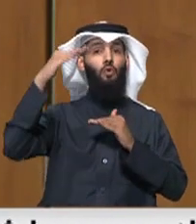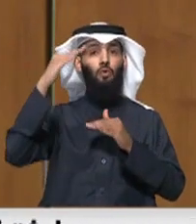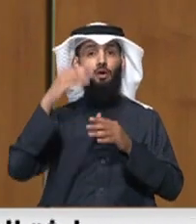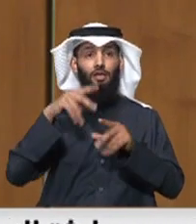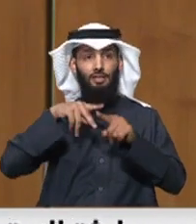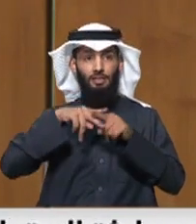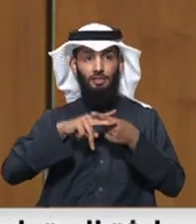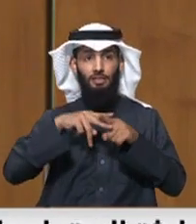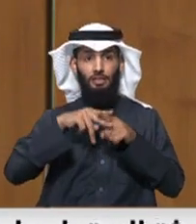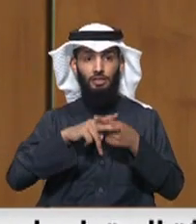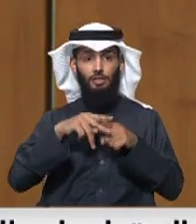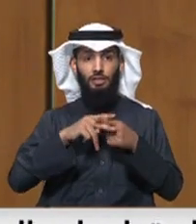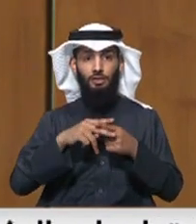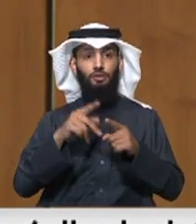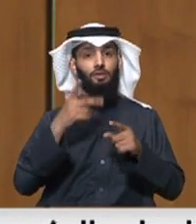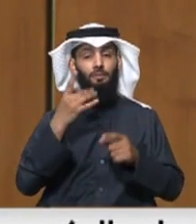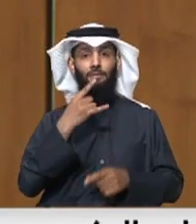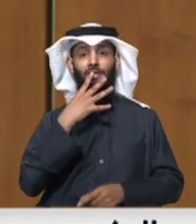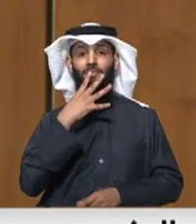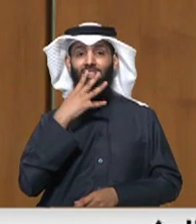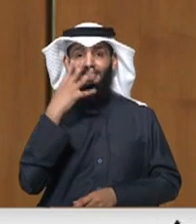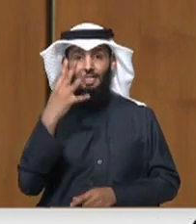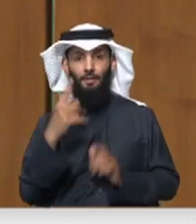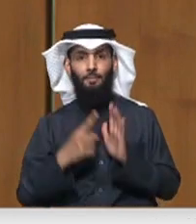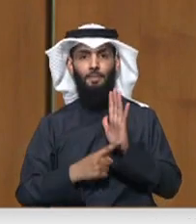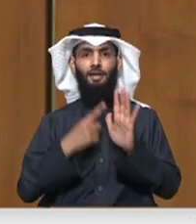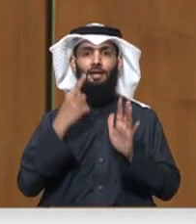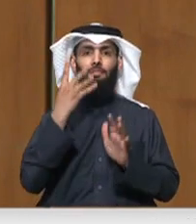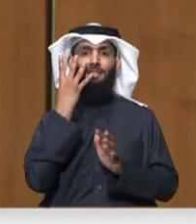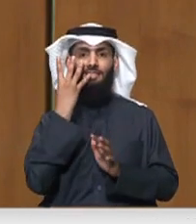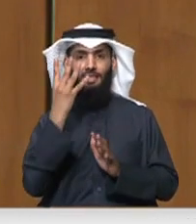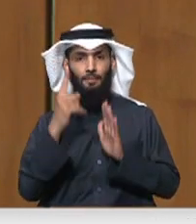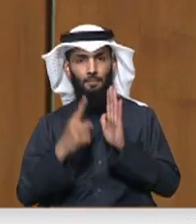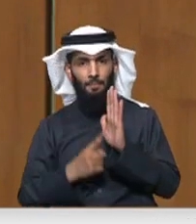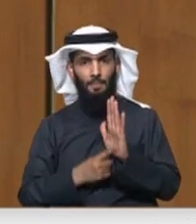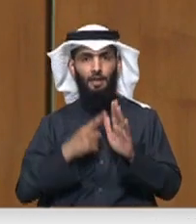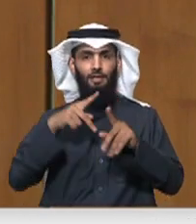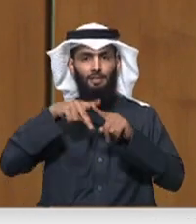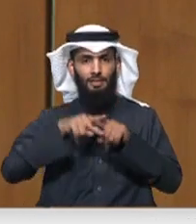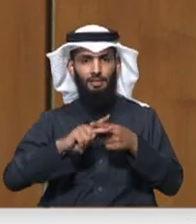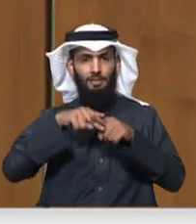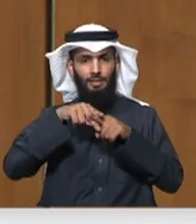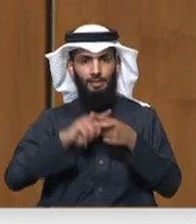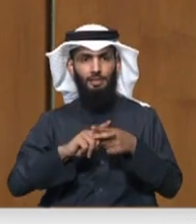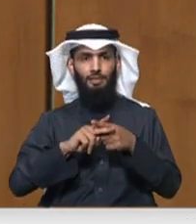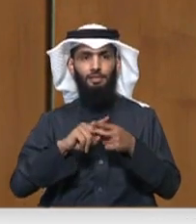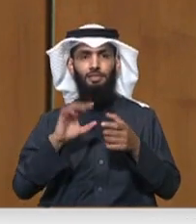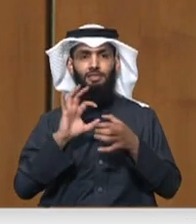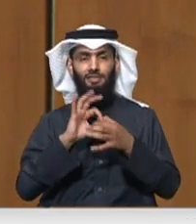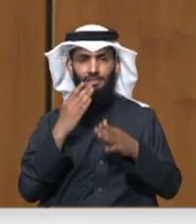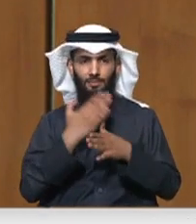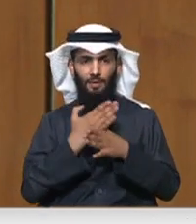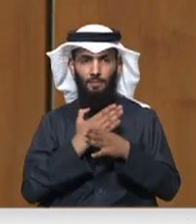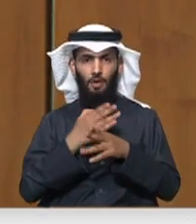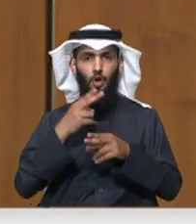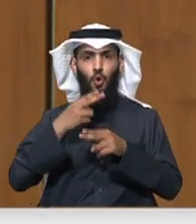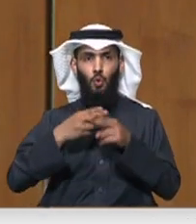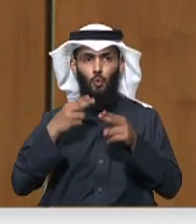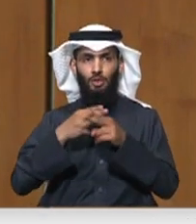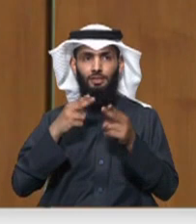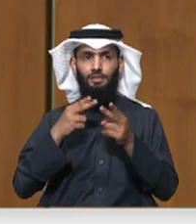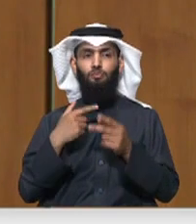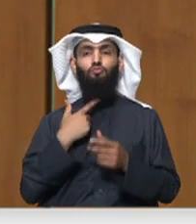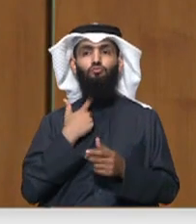الصيانة بإذن الله سوف تكون 4 سنوات. يأتي هذا العقد ضمن خطة طموحة للإدارة العامة للطيران المدني